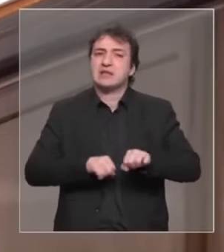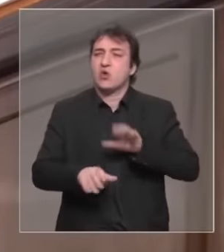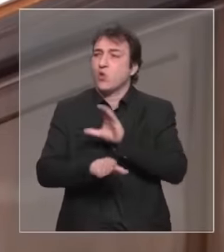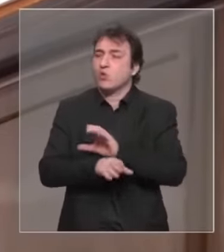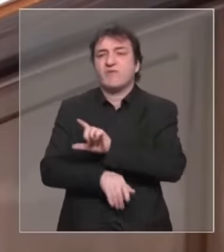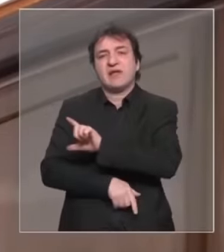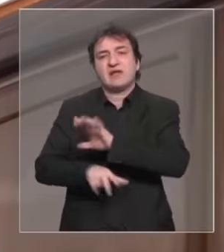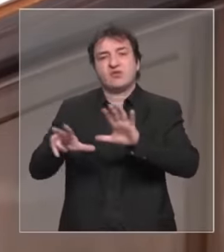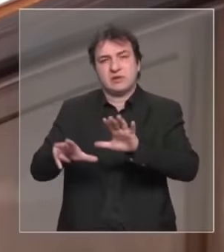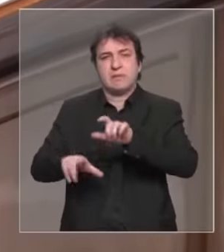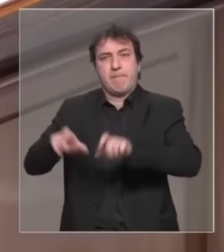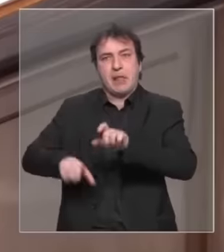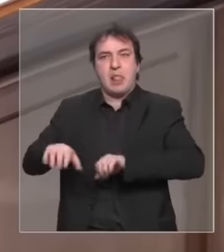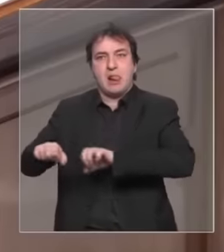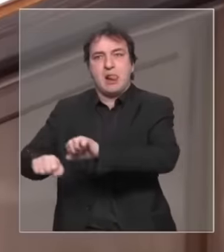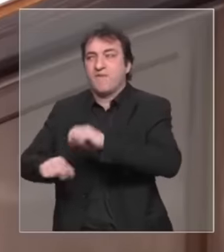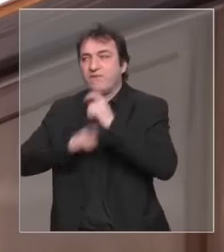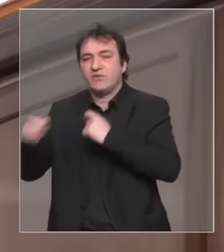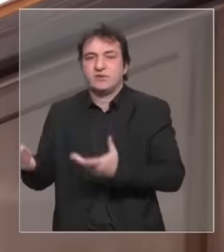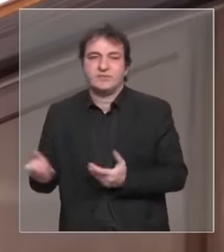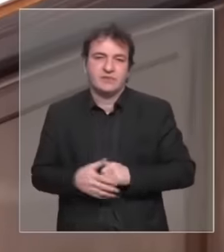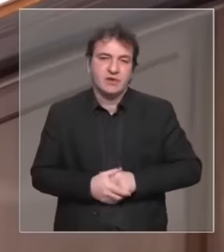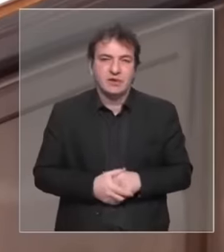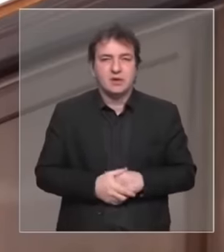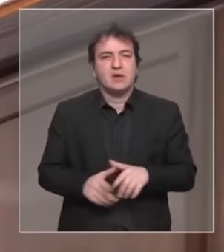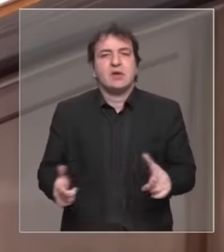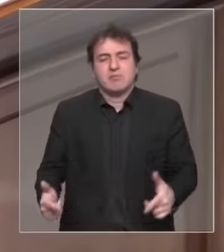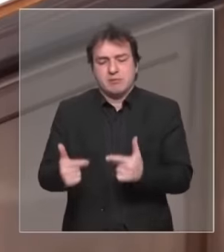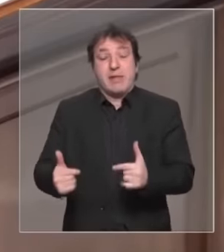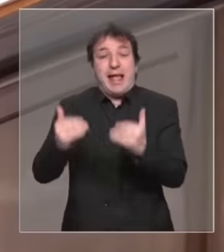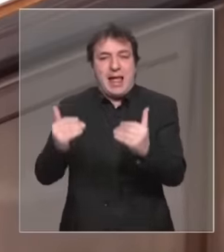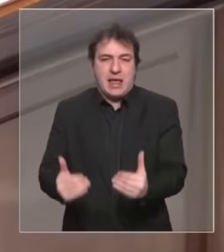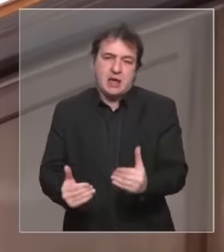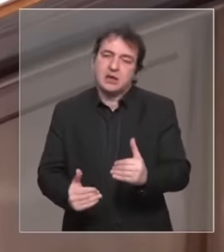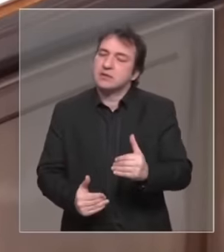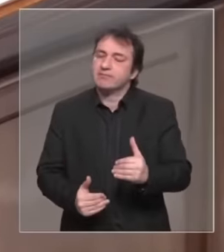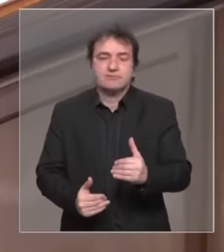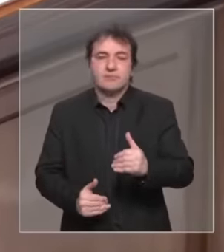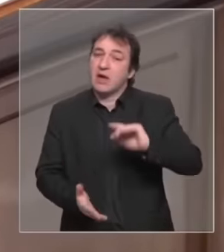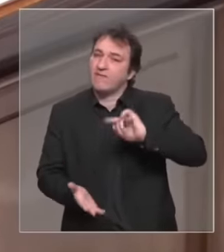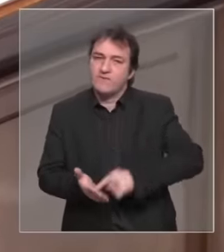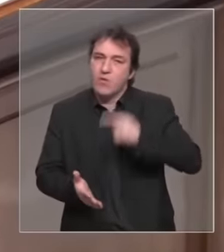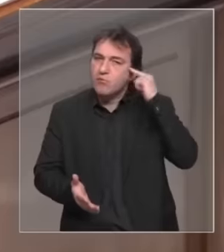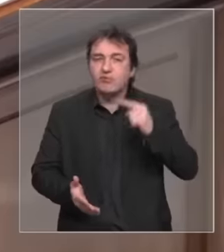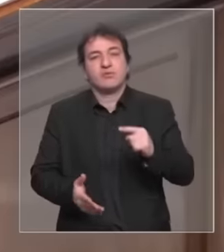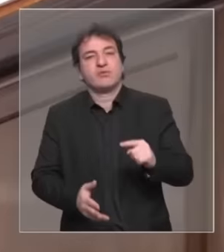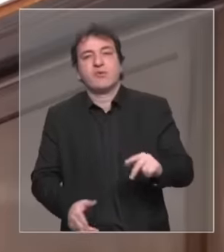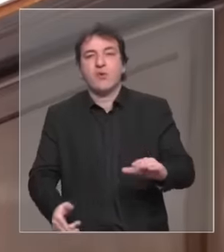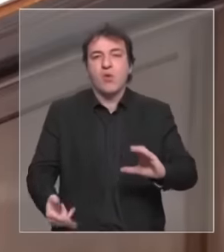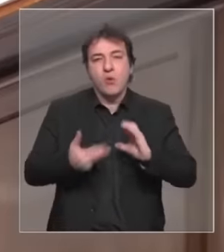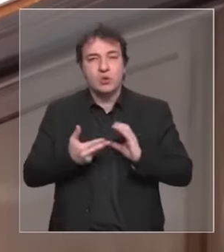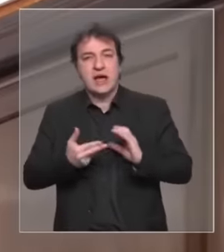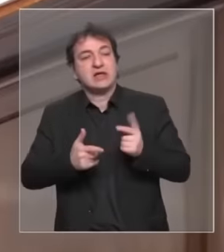violents. Le cessez-le-feu est indispensable pour la libération des otages à Gaza, parmi lesquels se trouvent